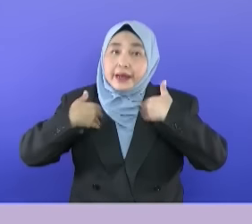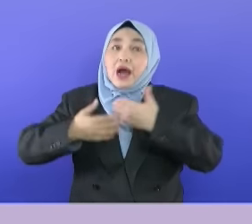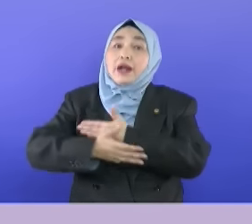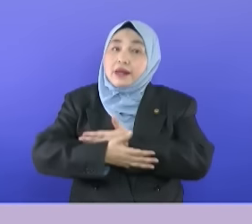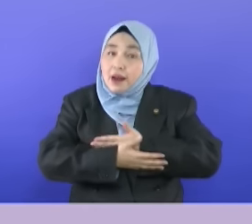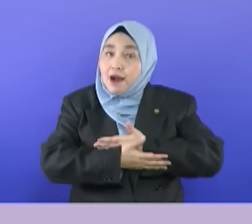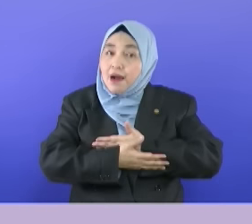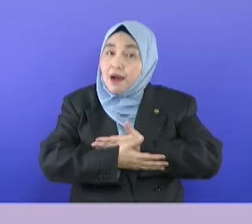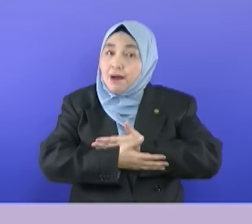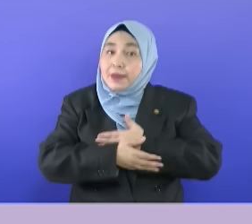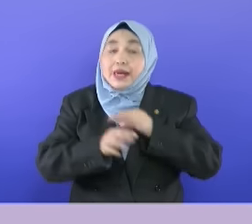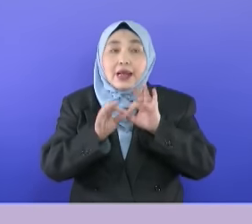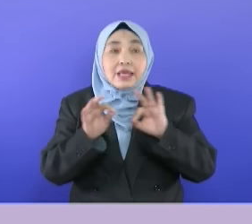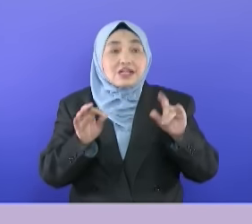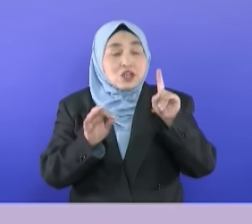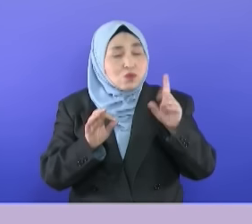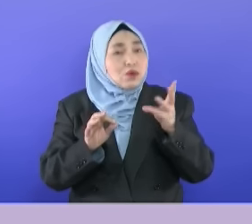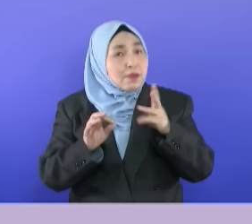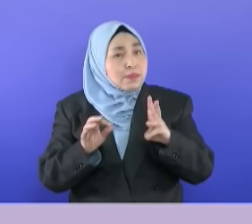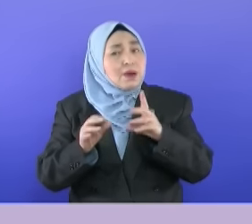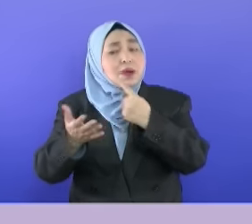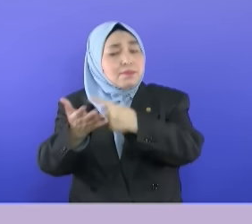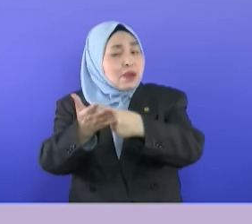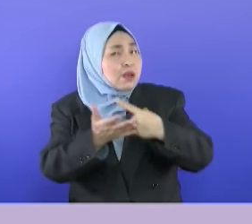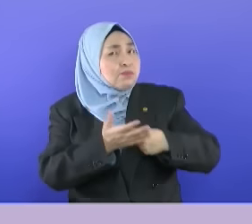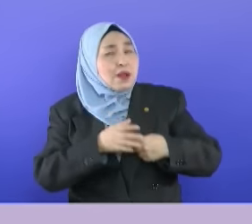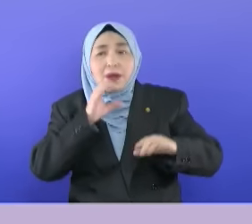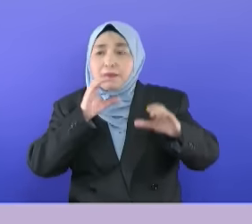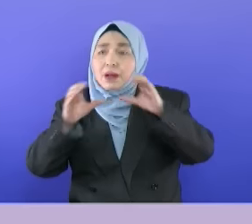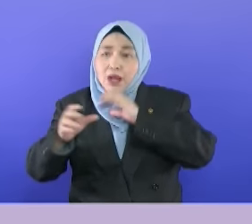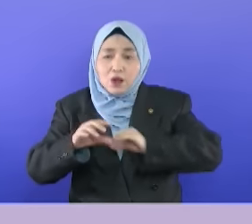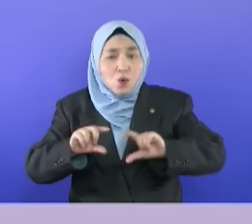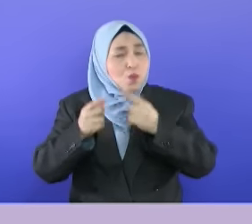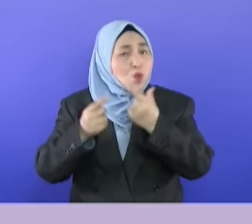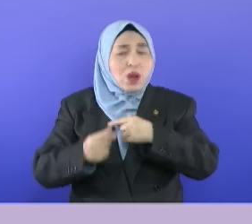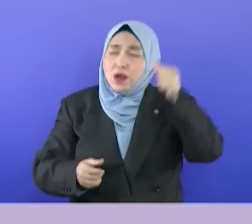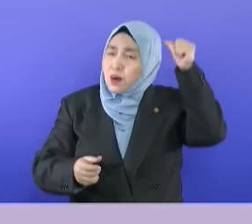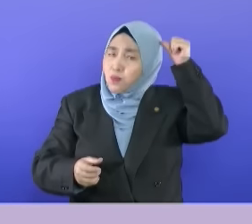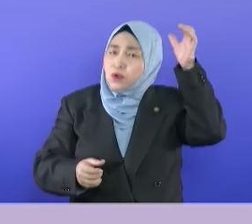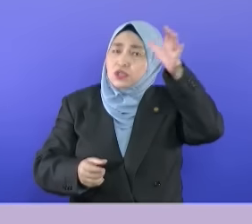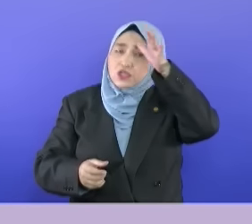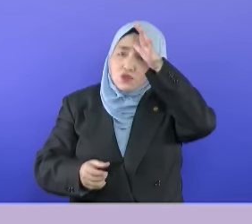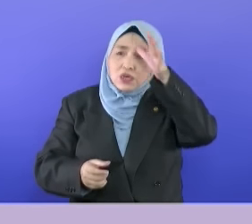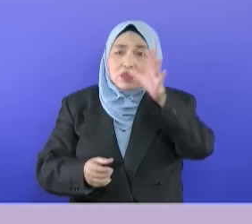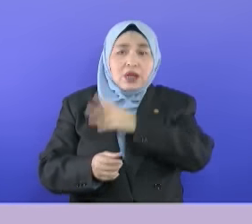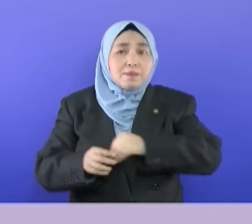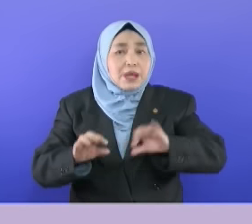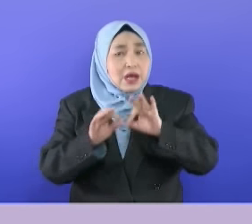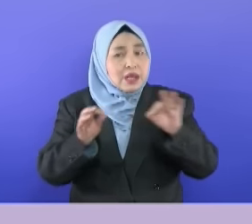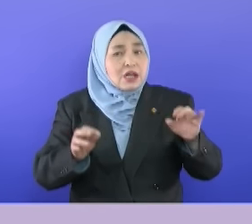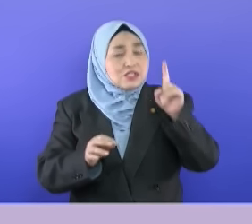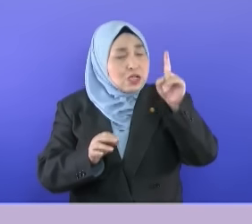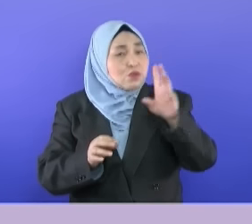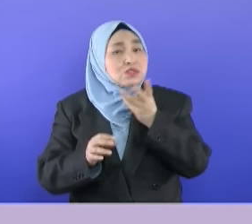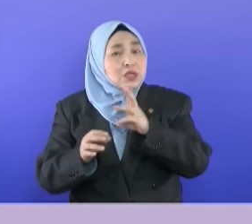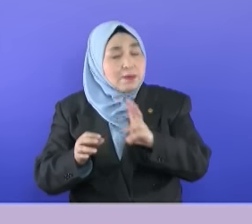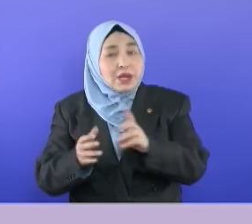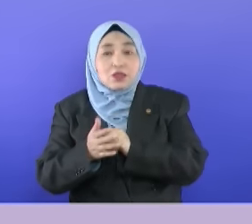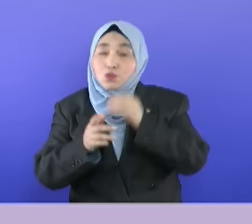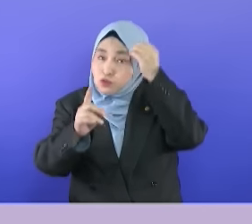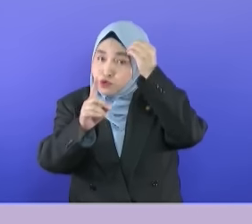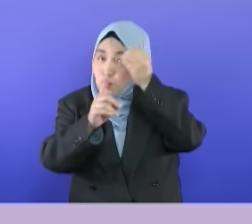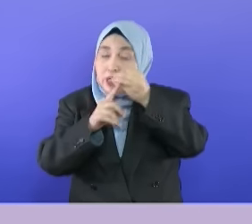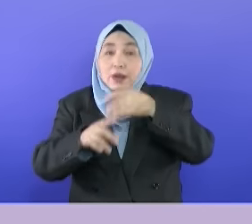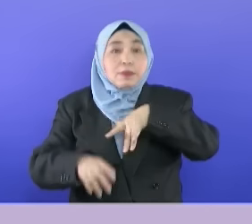ya pada ayat 16 agar Allah berbicara dengan mereka yaitu sama golongan dan ikuti pada ayat 116 tujuan Nabi Muhammad